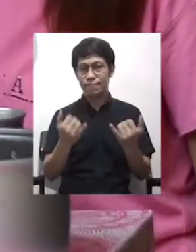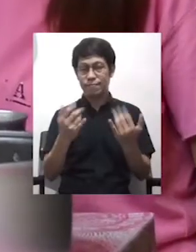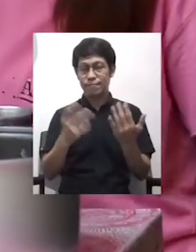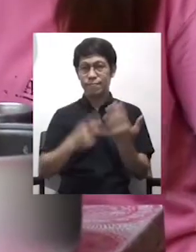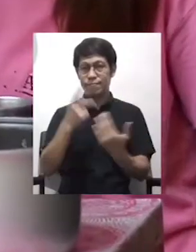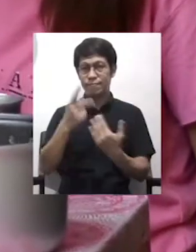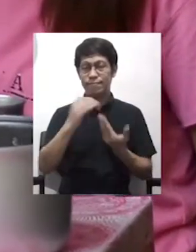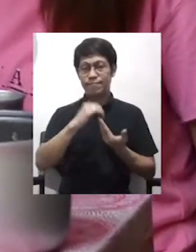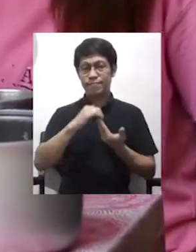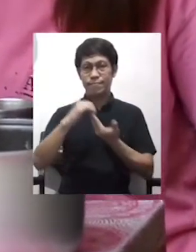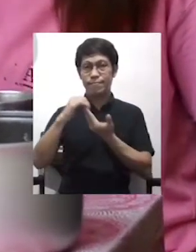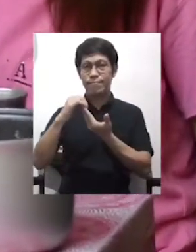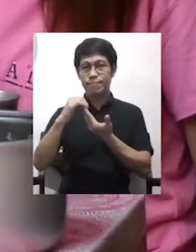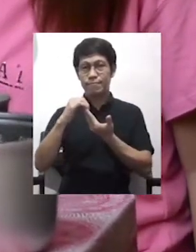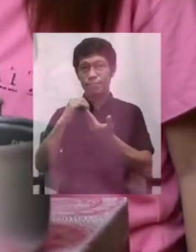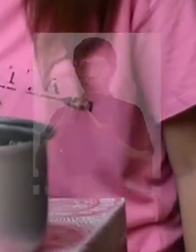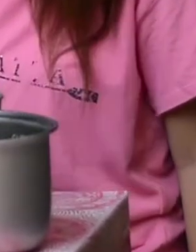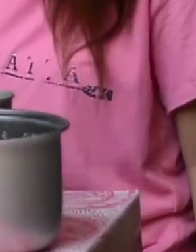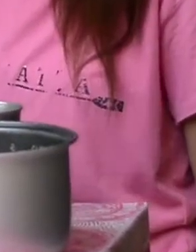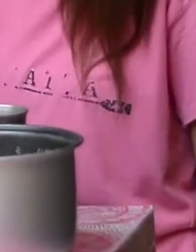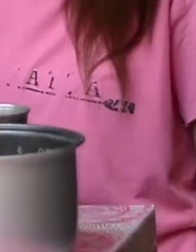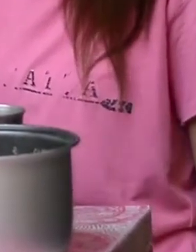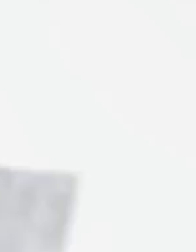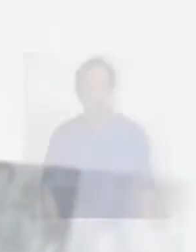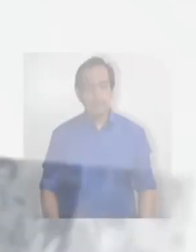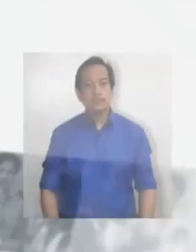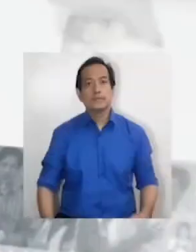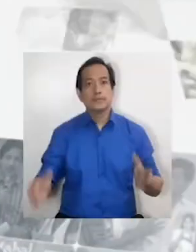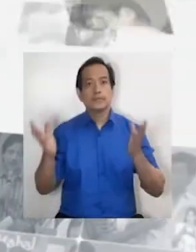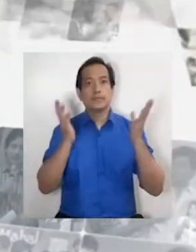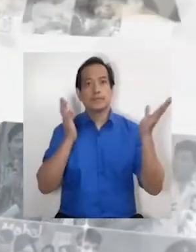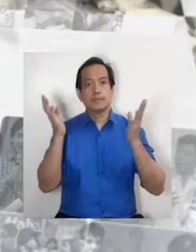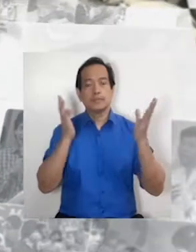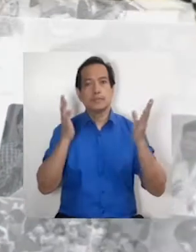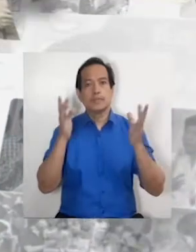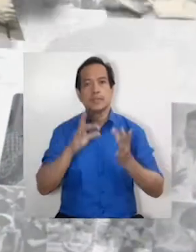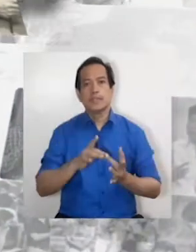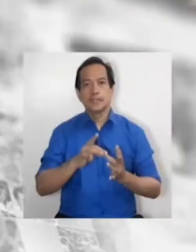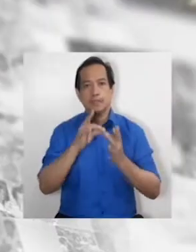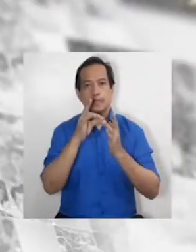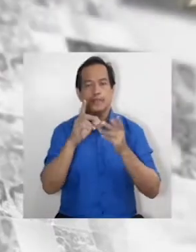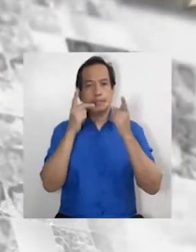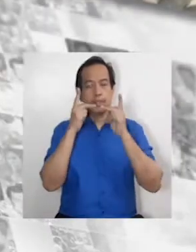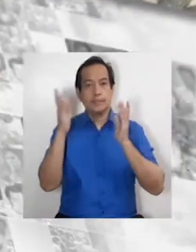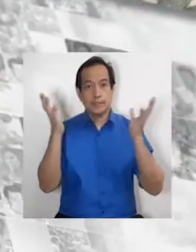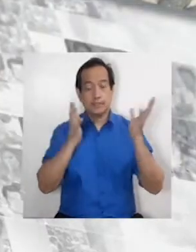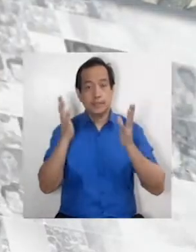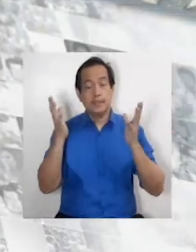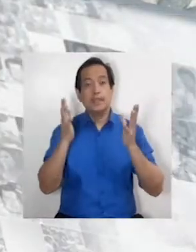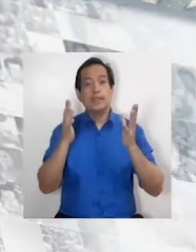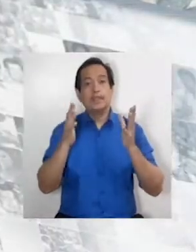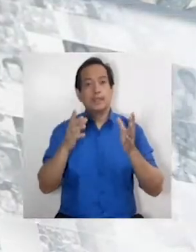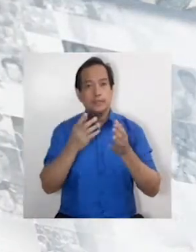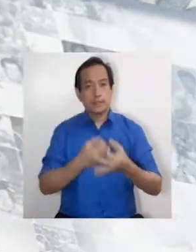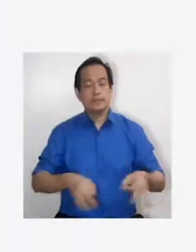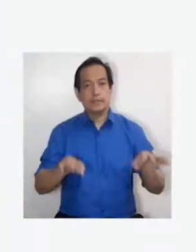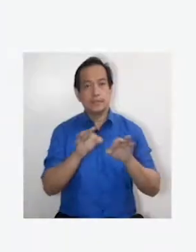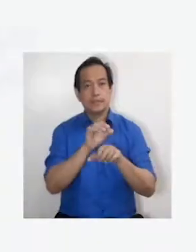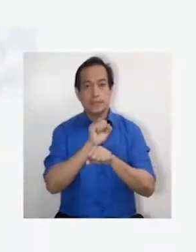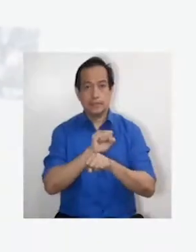sa ating programang Kapwa Kumahal. Serbisyo, lalo na ang public service, ay trabahong